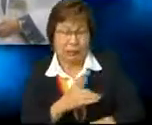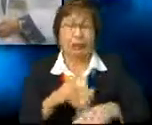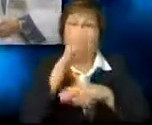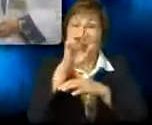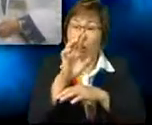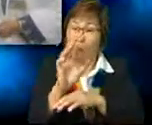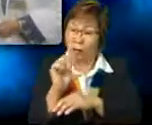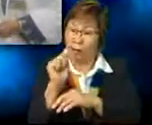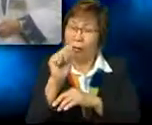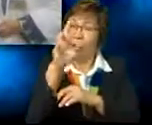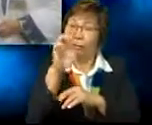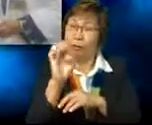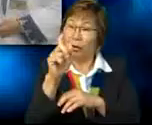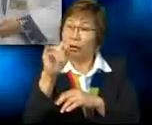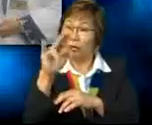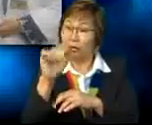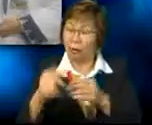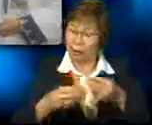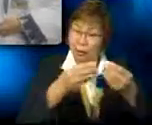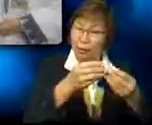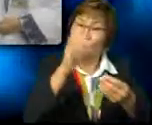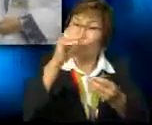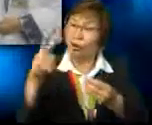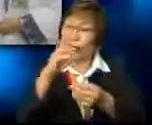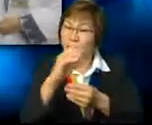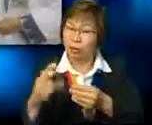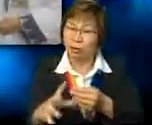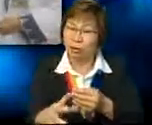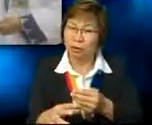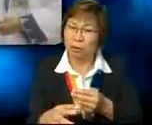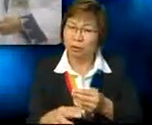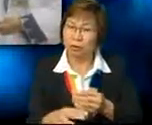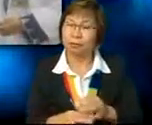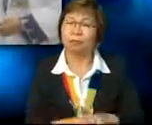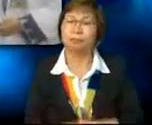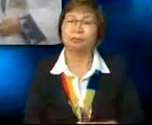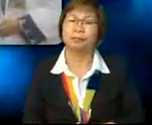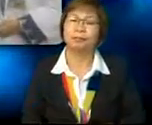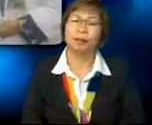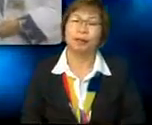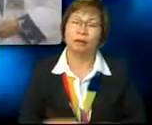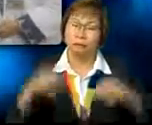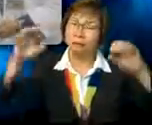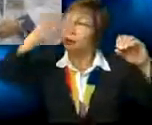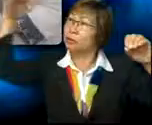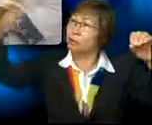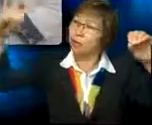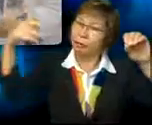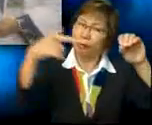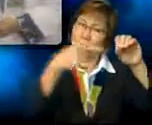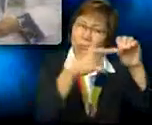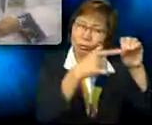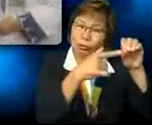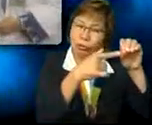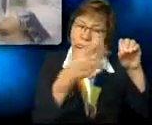ini diberi oksigen dan gula oleh salur darah di sini, iaitu arteri dan vena. Ya, dia cahaya masuk ke sini dan